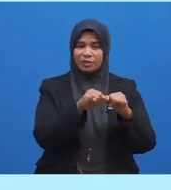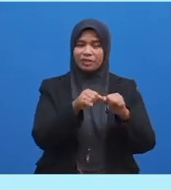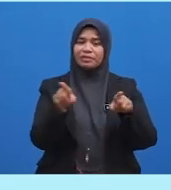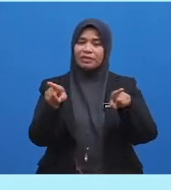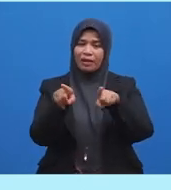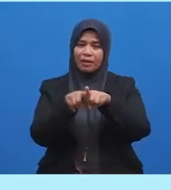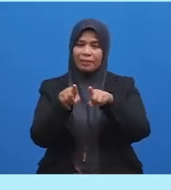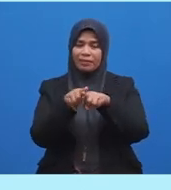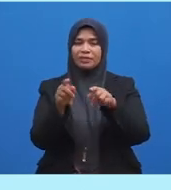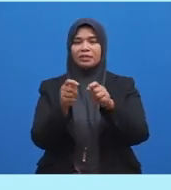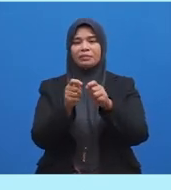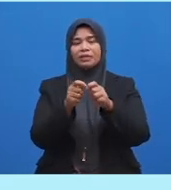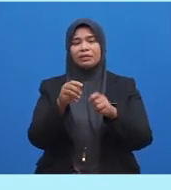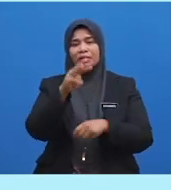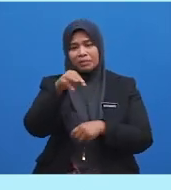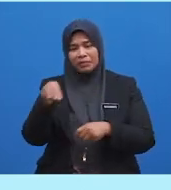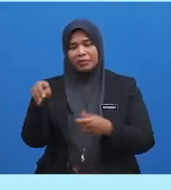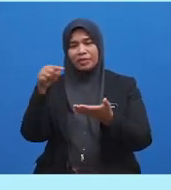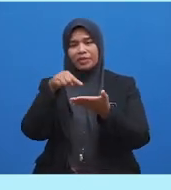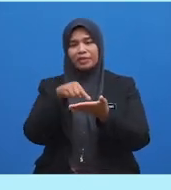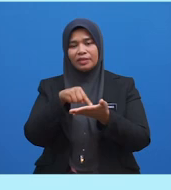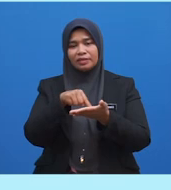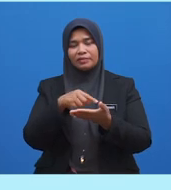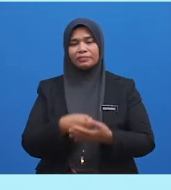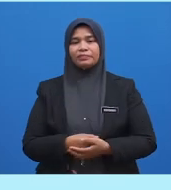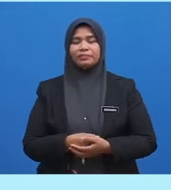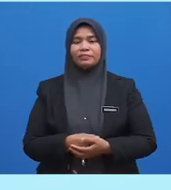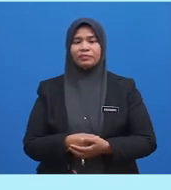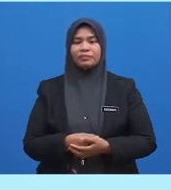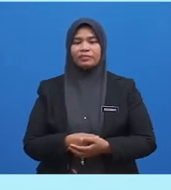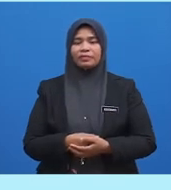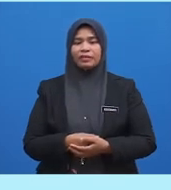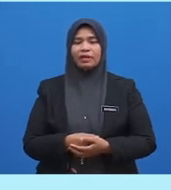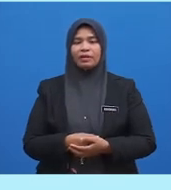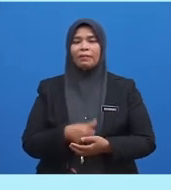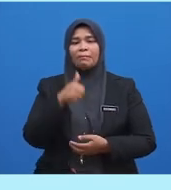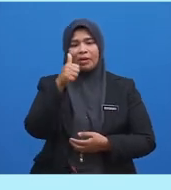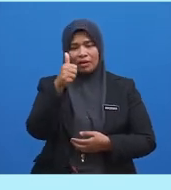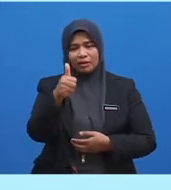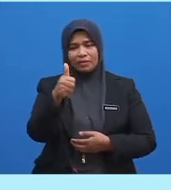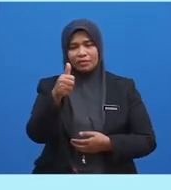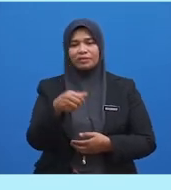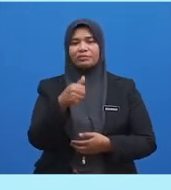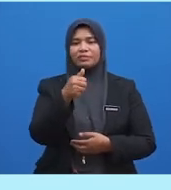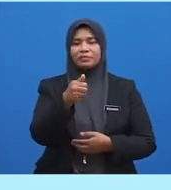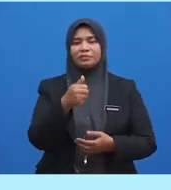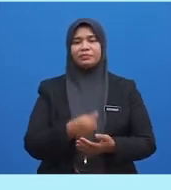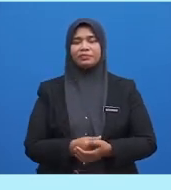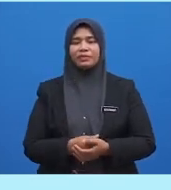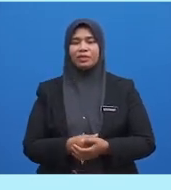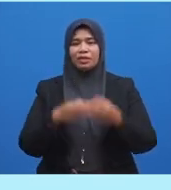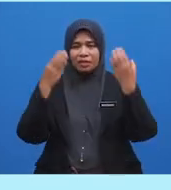sama seperti murid ini hapus bagusnya kamu